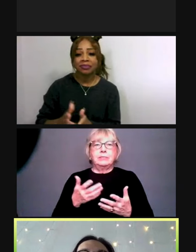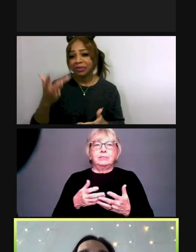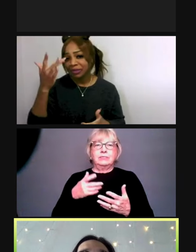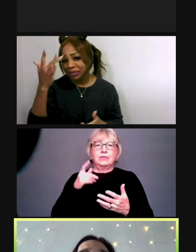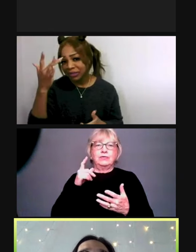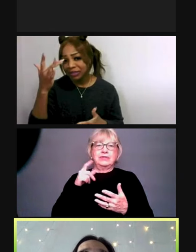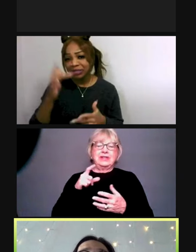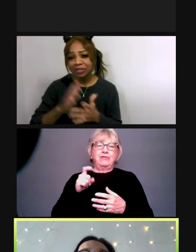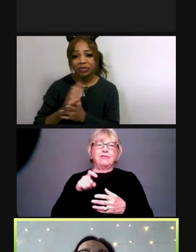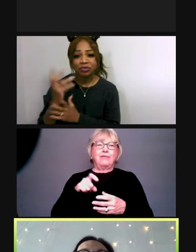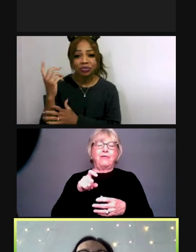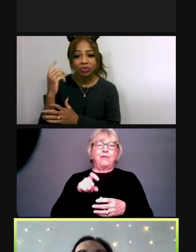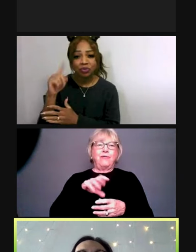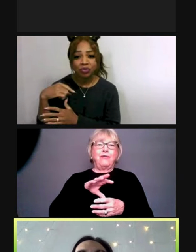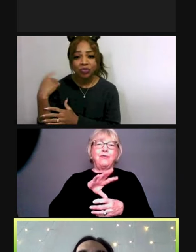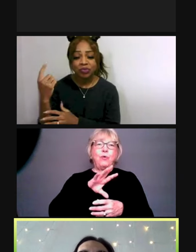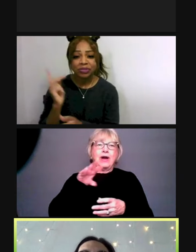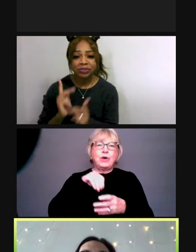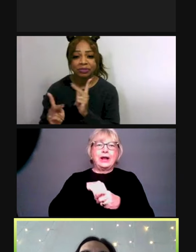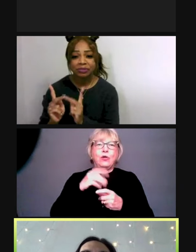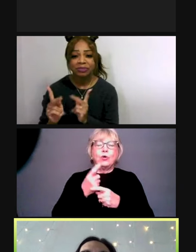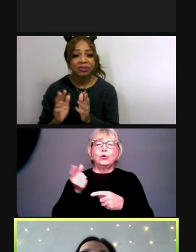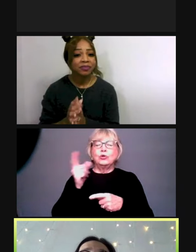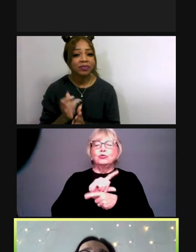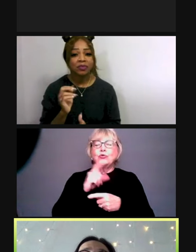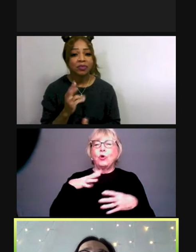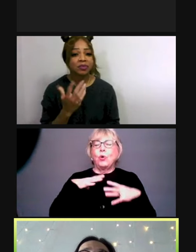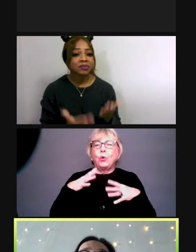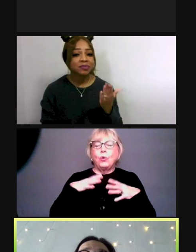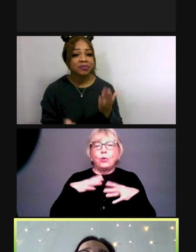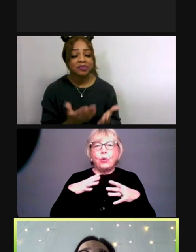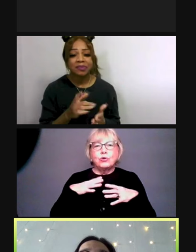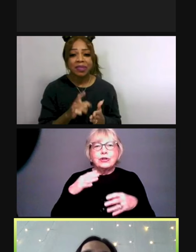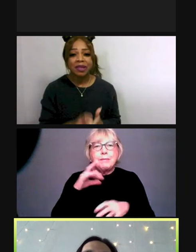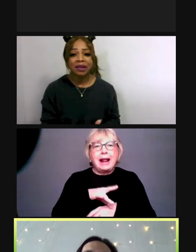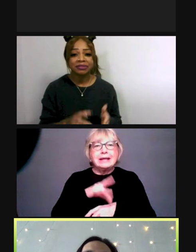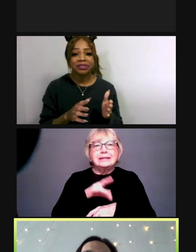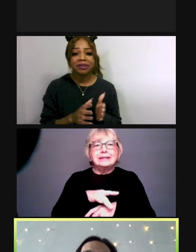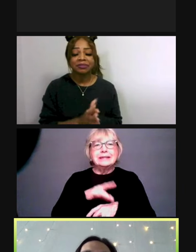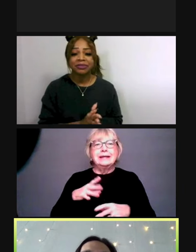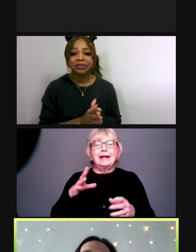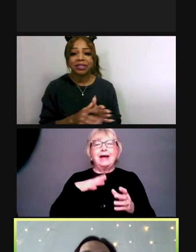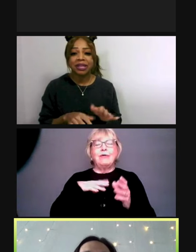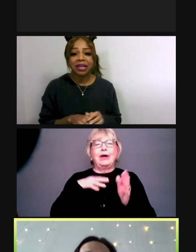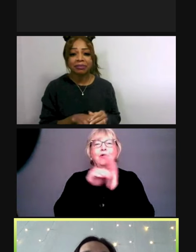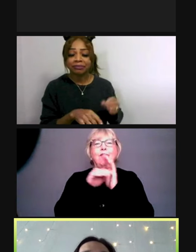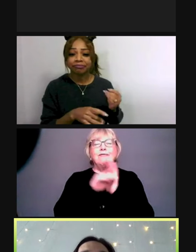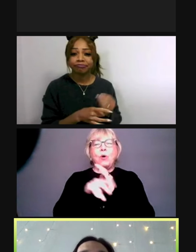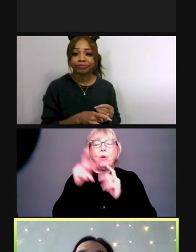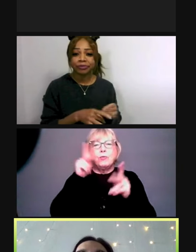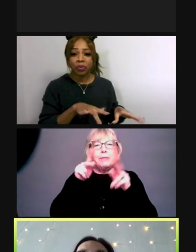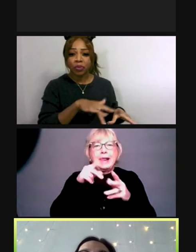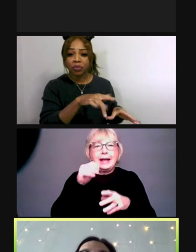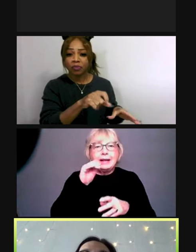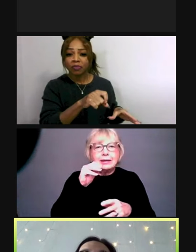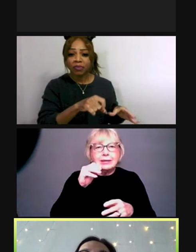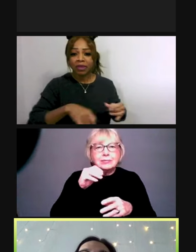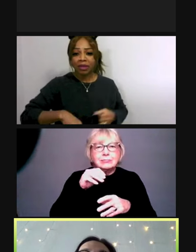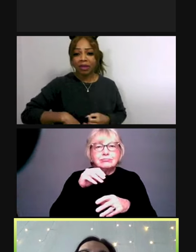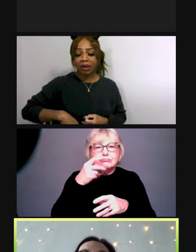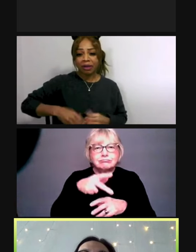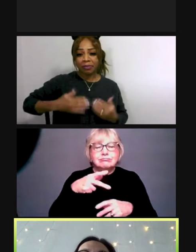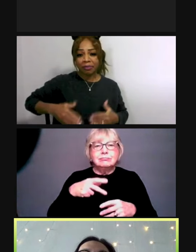inclure des congés de maladie ou le fait de faire le fond en public ou de devoir vider un sac de